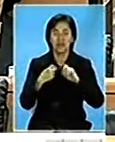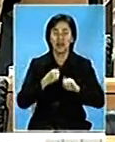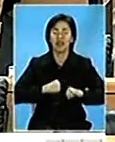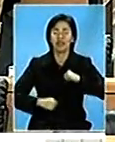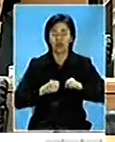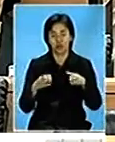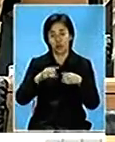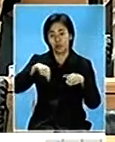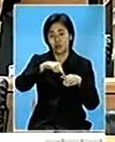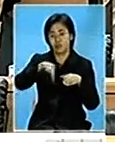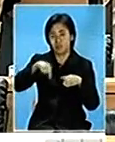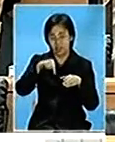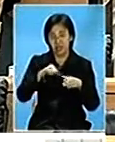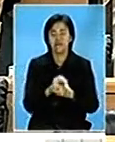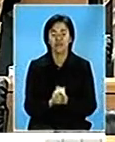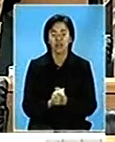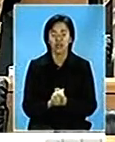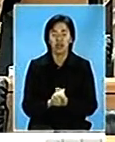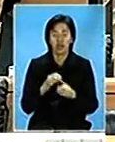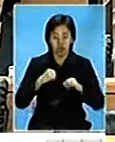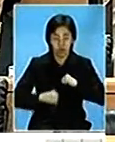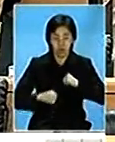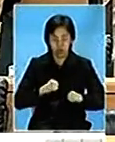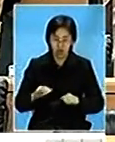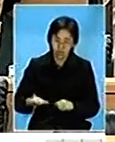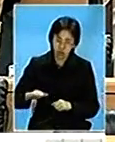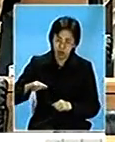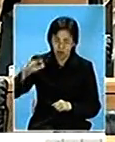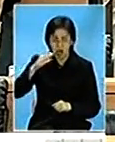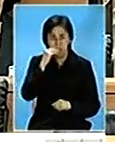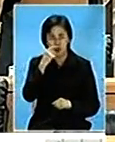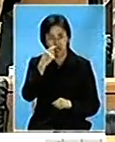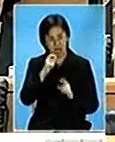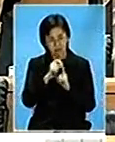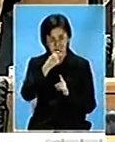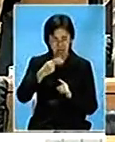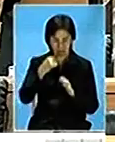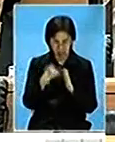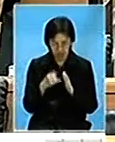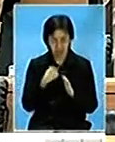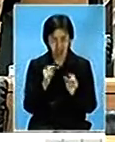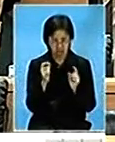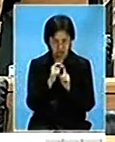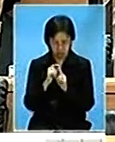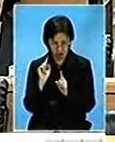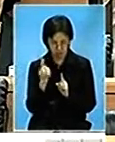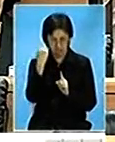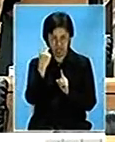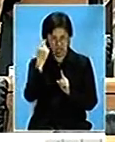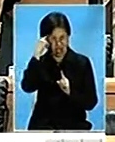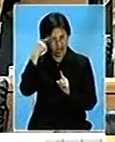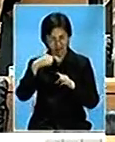นกลุ่มนี้ซึ่งจะเติบโตขึ้นมามีการใช้คำที่ผิดเพี้ยนมีการใช้การสร้างคำศัพท์ใหม่เพราะฉะนั้น